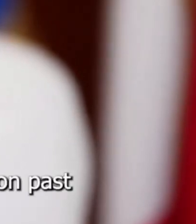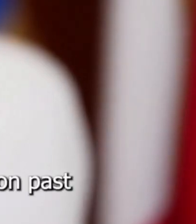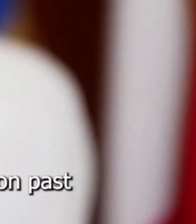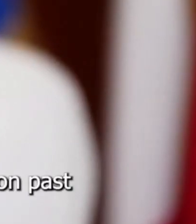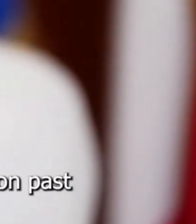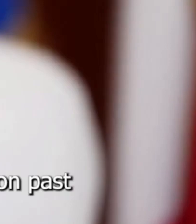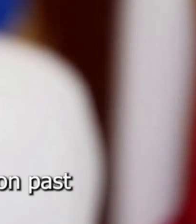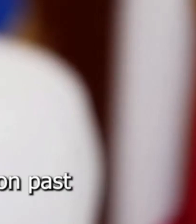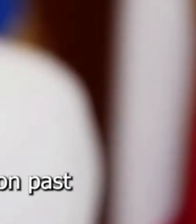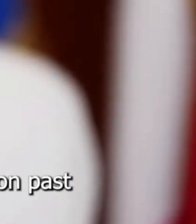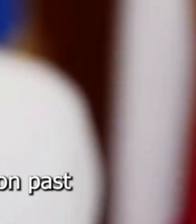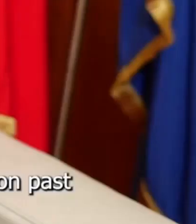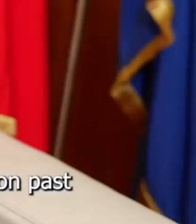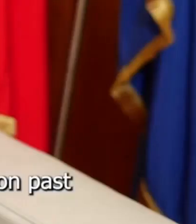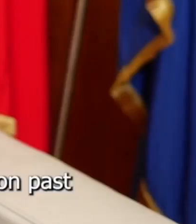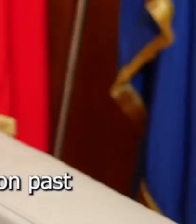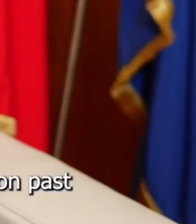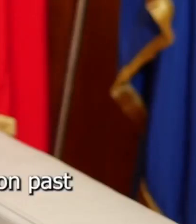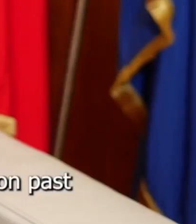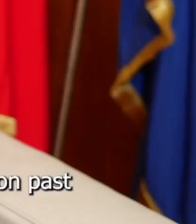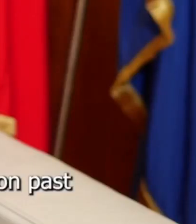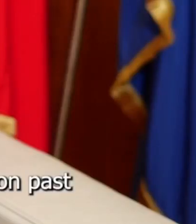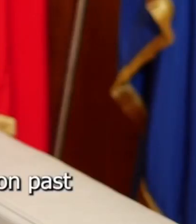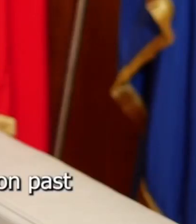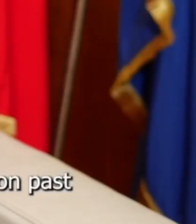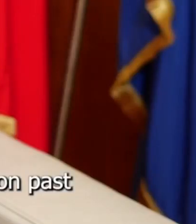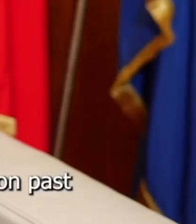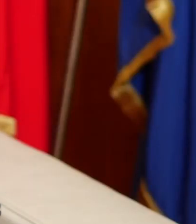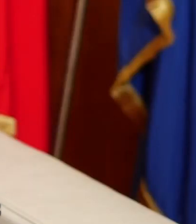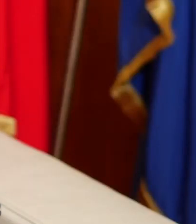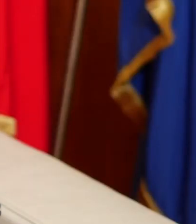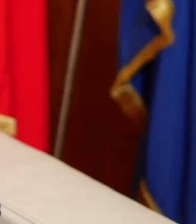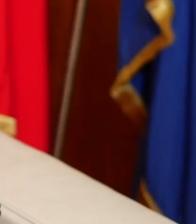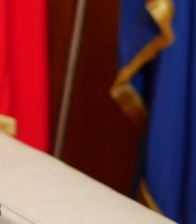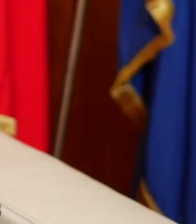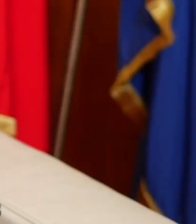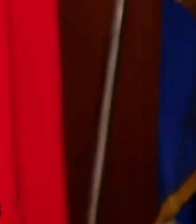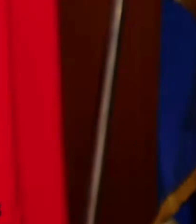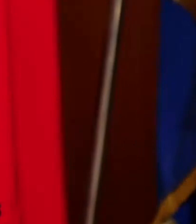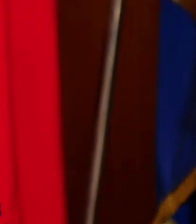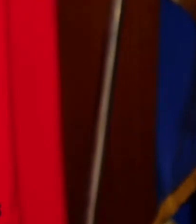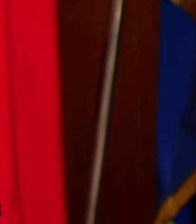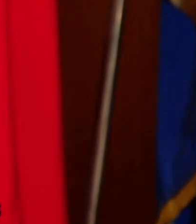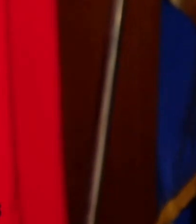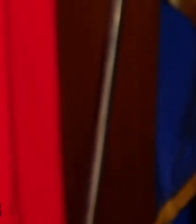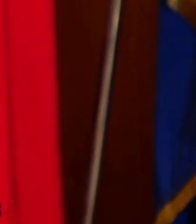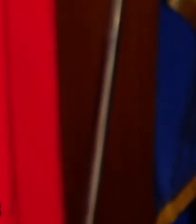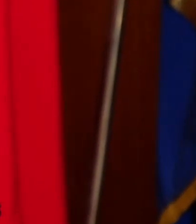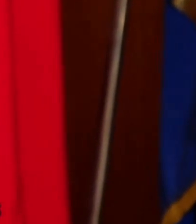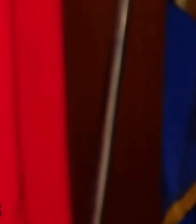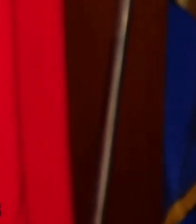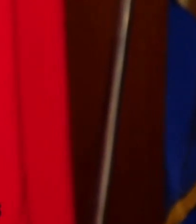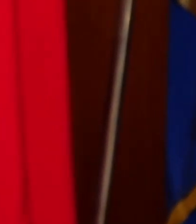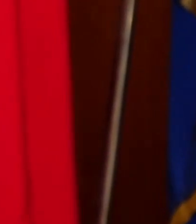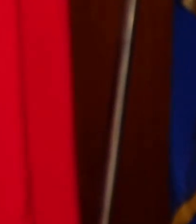sfida principale è come ricostruire meglio sulle esperienze e sugli errori passati, come essere davvero resilienti a qualsiasi